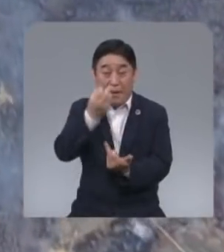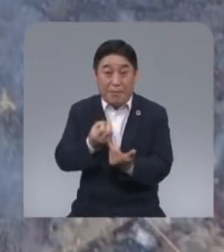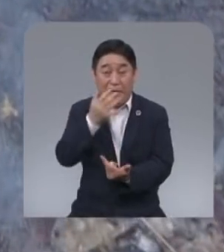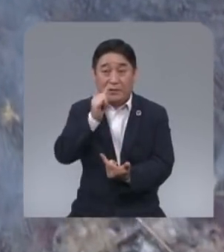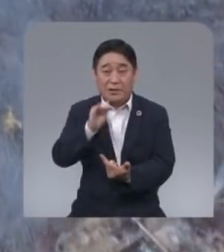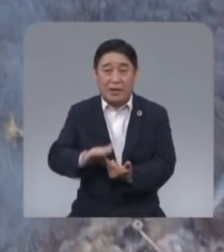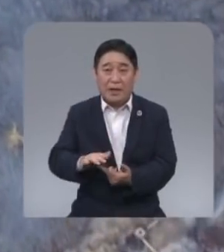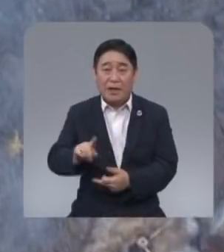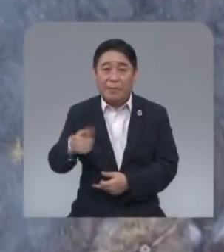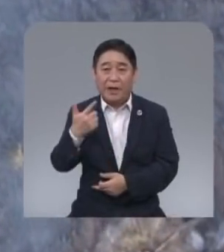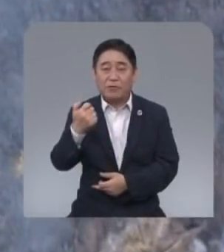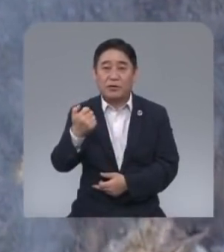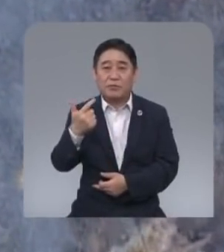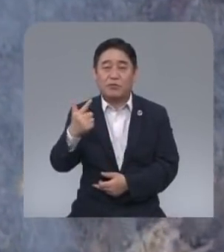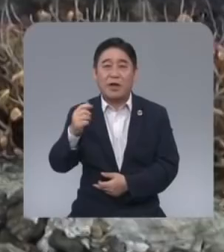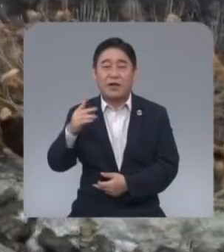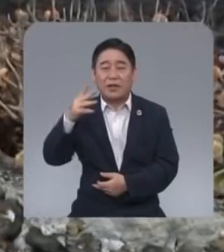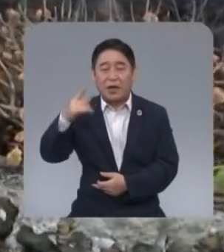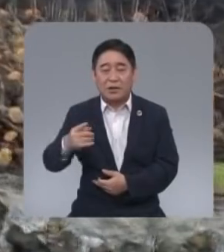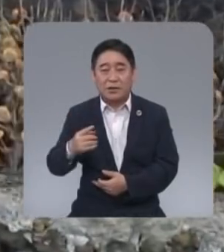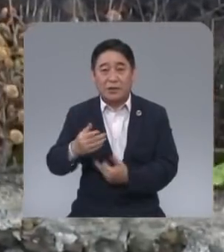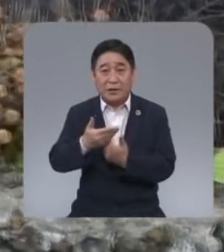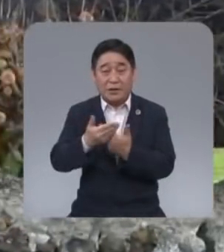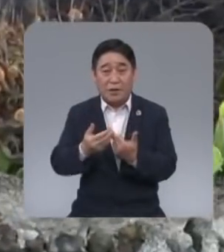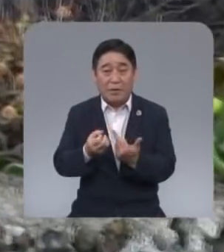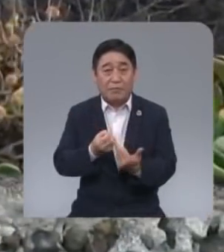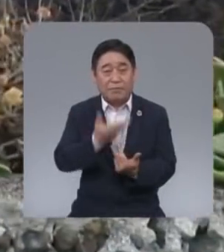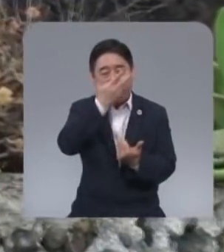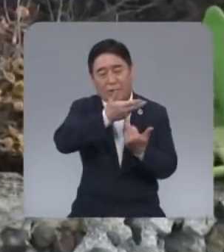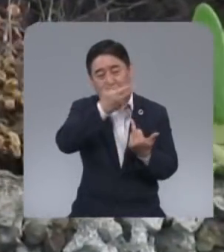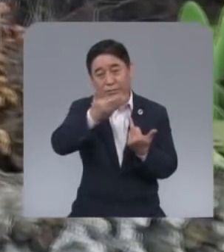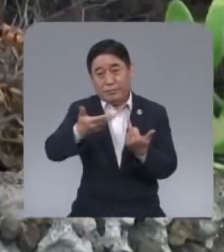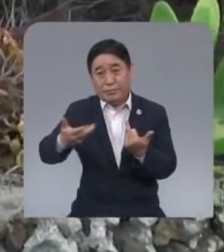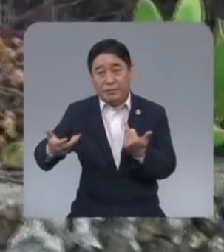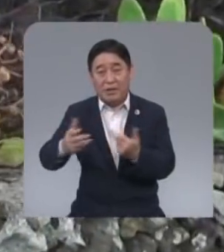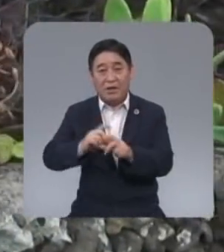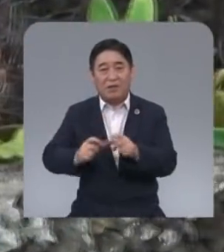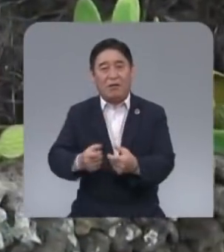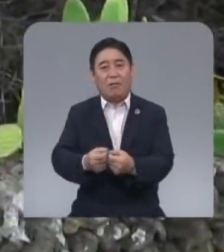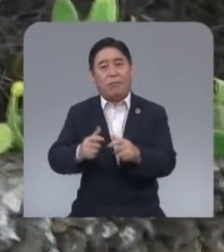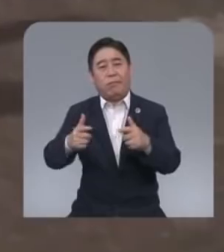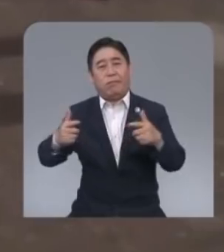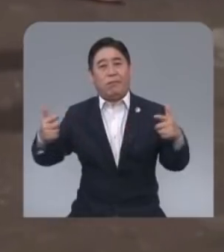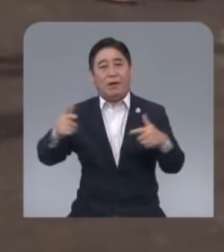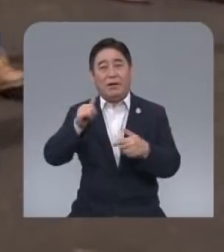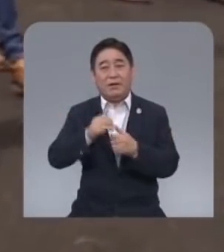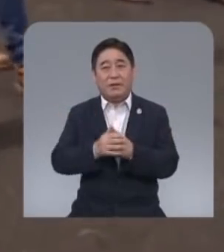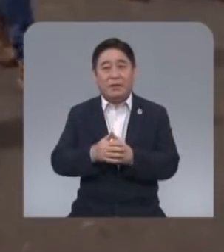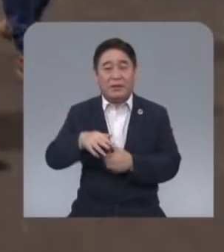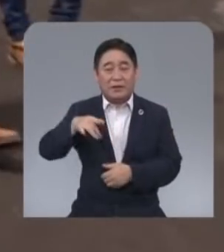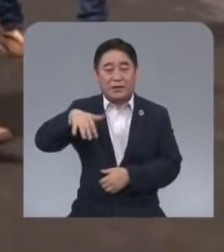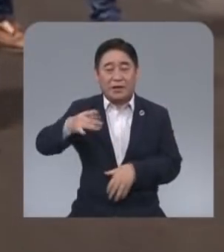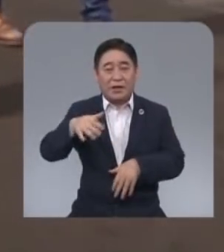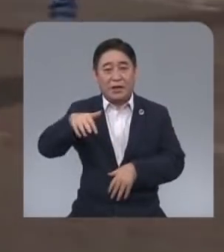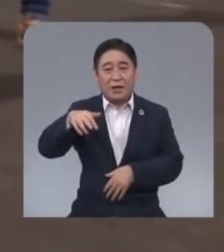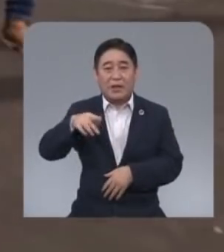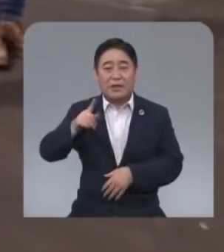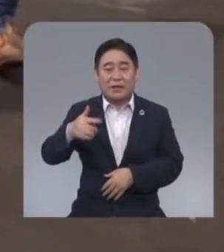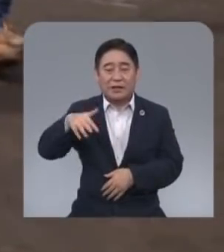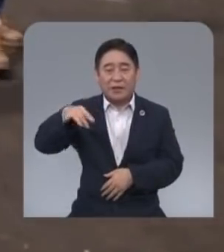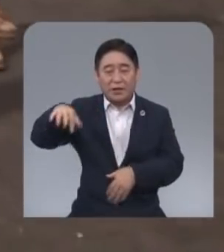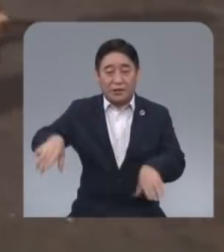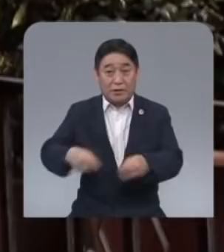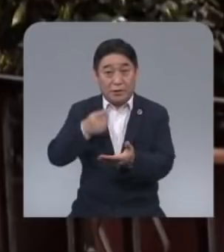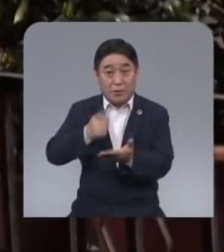라팔마섬 166헥타르를 뒤덮은 용암 면적이 더 확대될 수 있는 겁니다. 산체스 총리와 함께